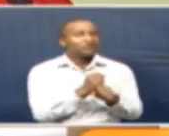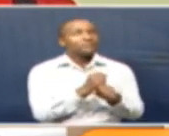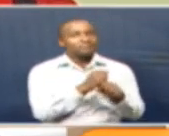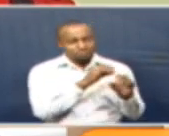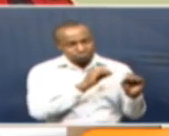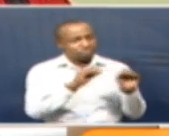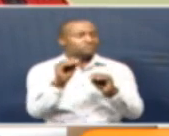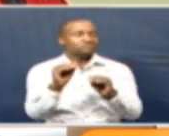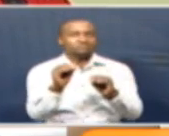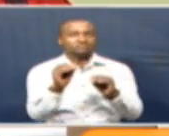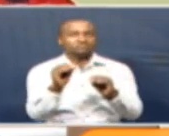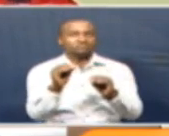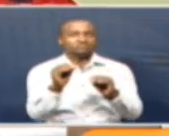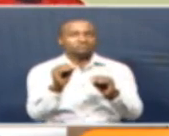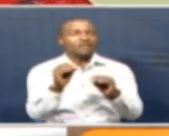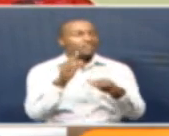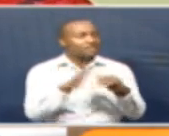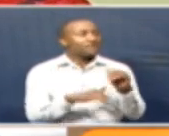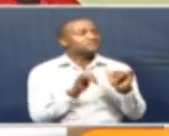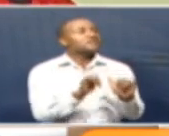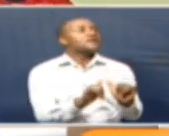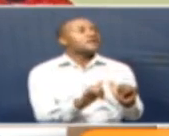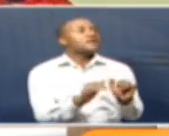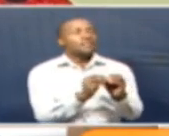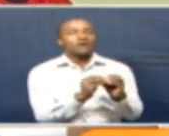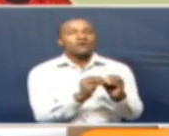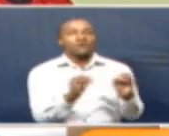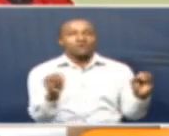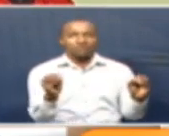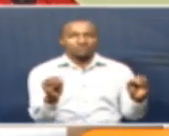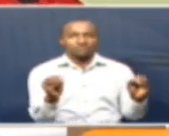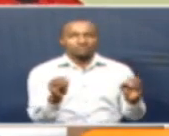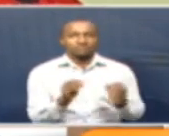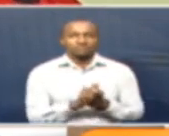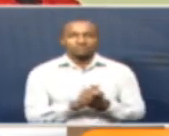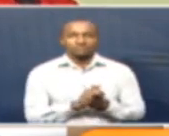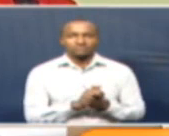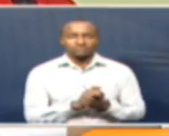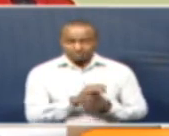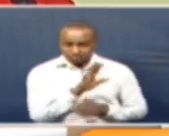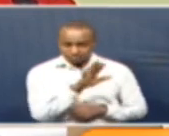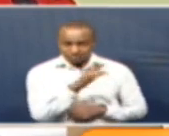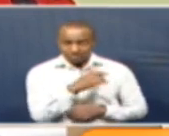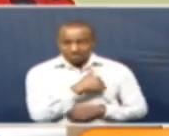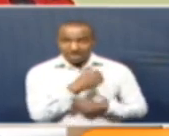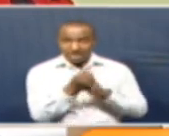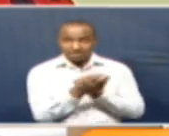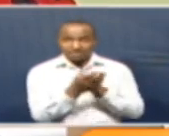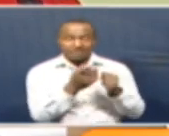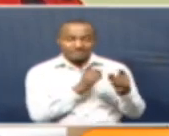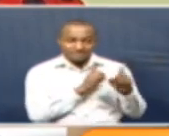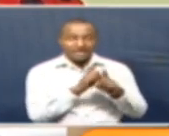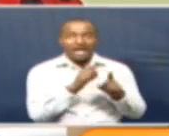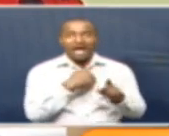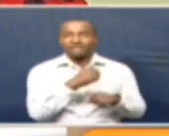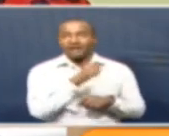uende ukajitafutie na wewe kando, badala ya kukaa hapo kwa hiyo nyumba. Na wacha hivi ninavyozungumzia, huyu labda ni dada wa kike,